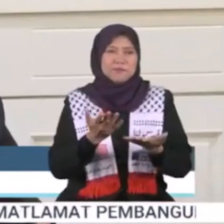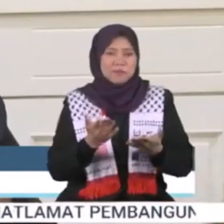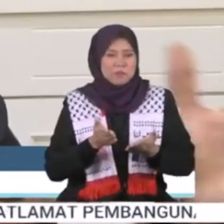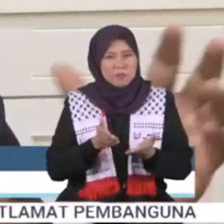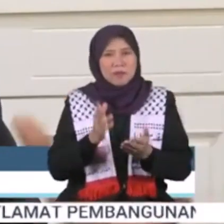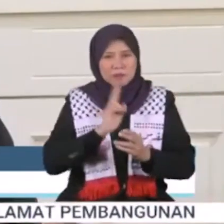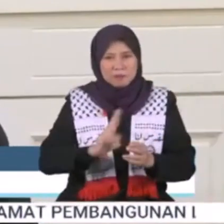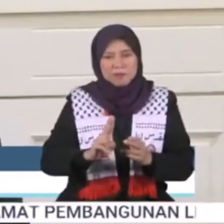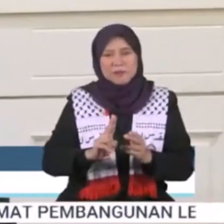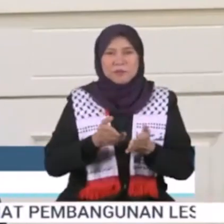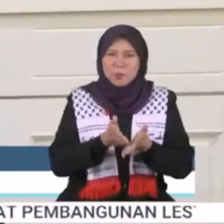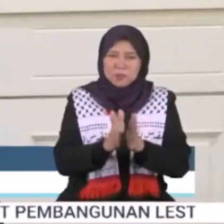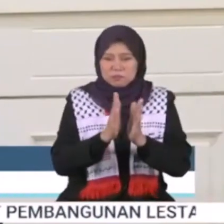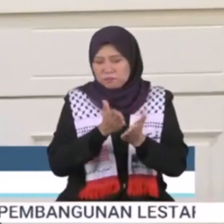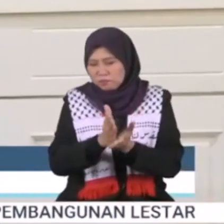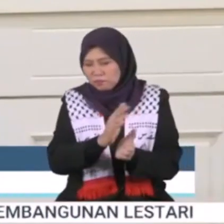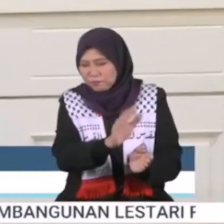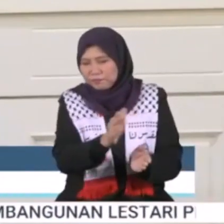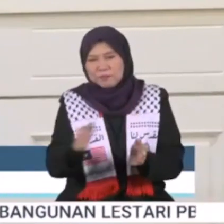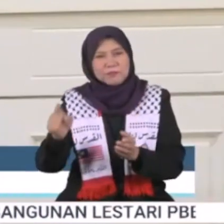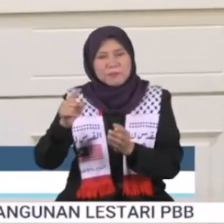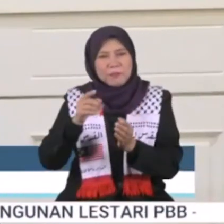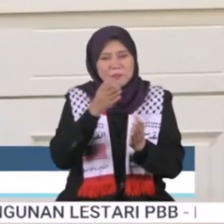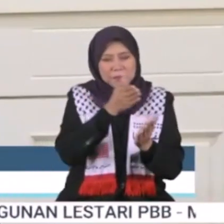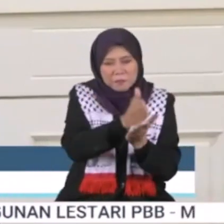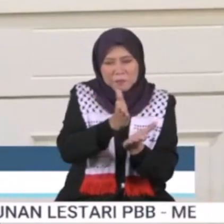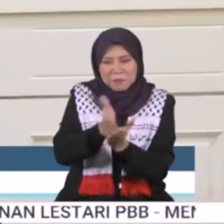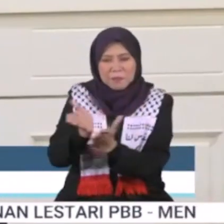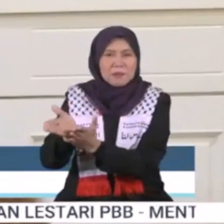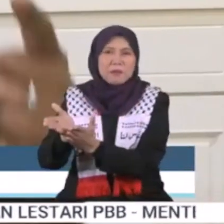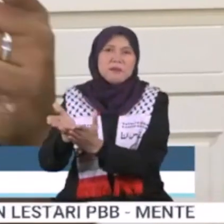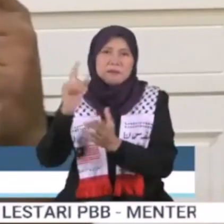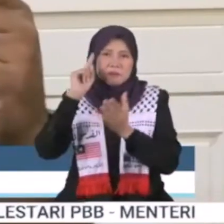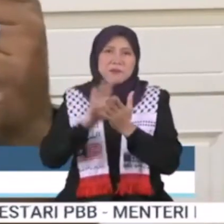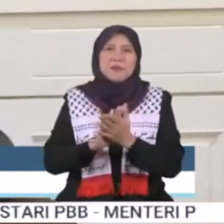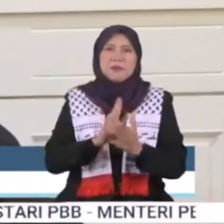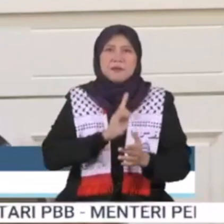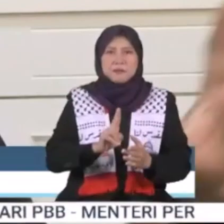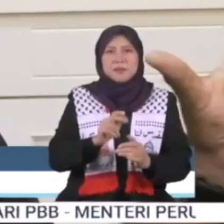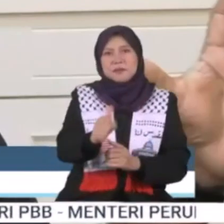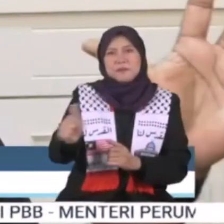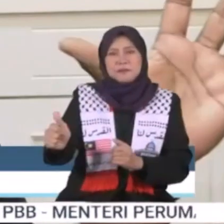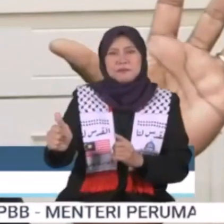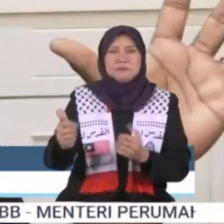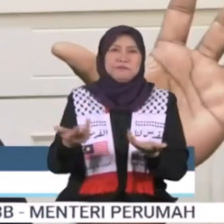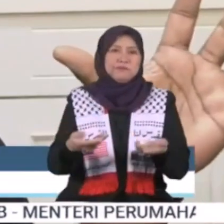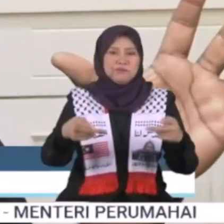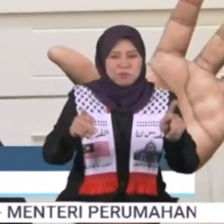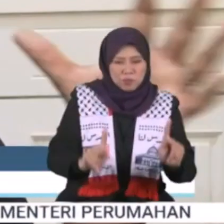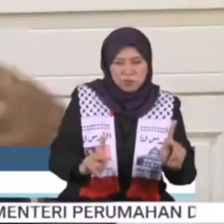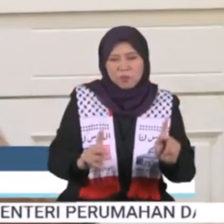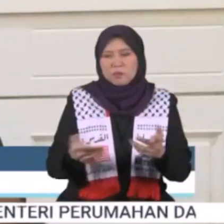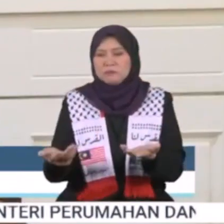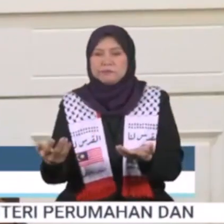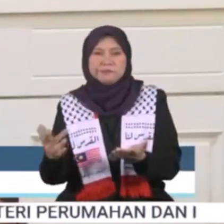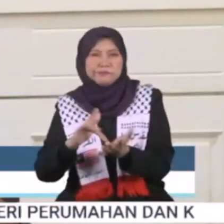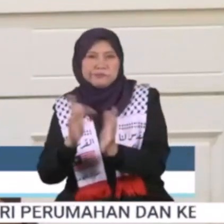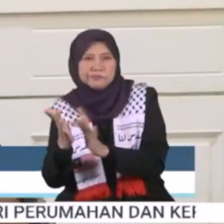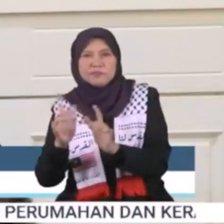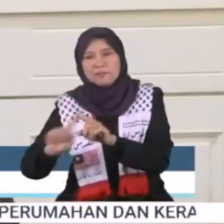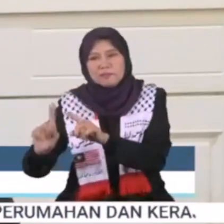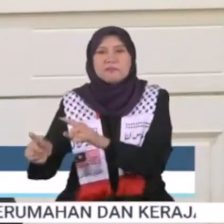ataupun diproses melalui kepercayaan agama masing-masing. Dan semua percaya. Semua